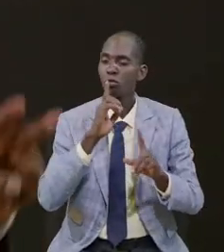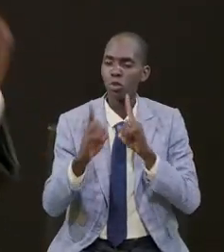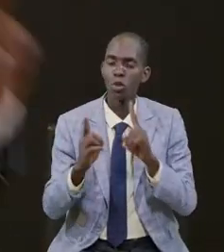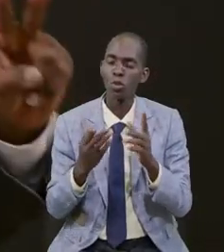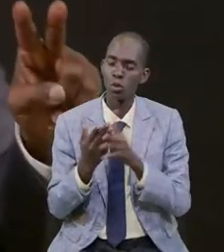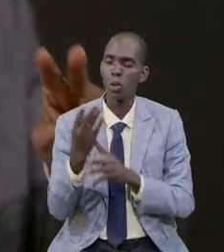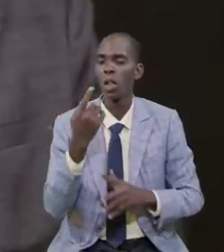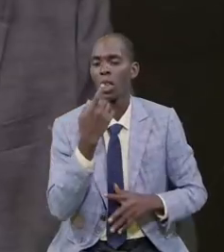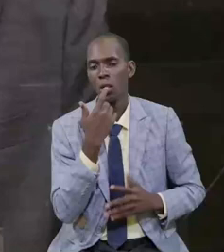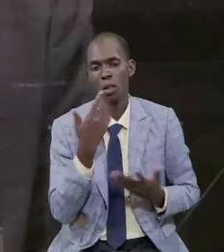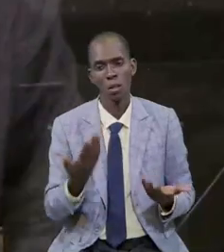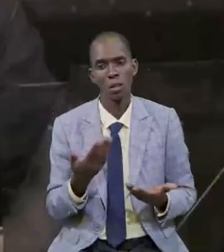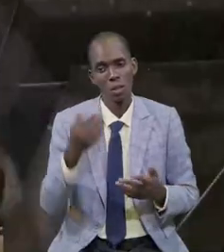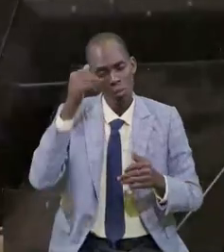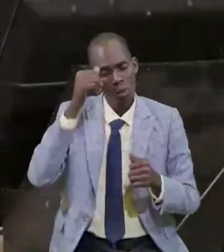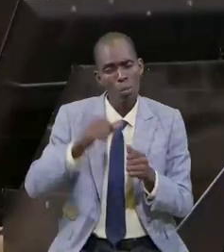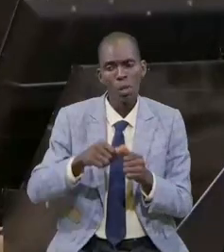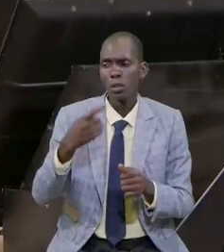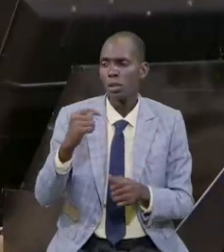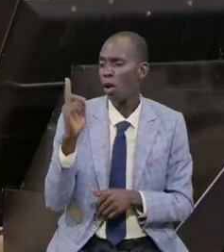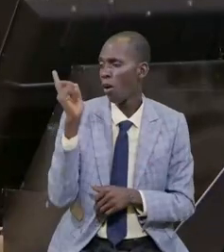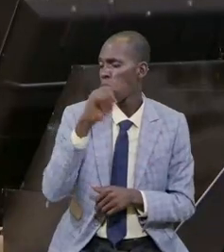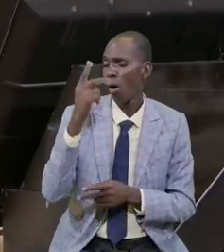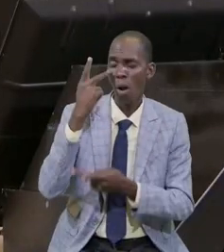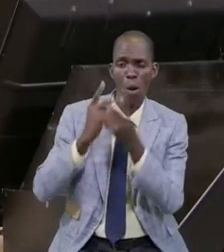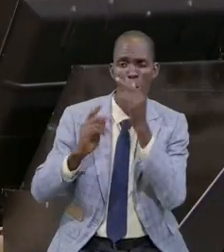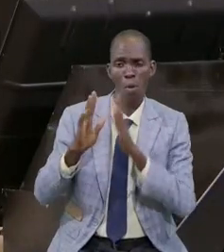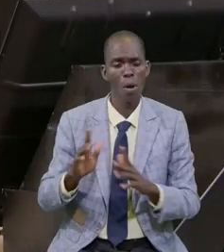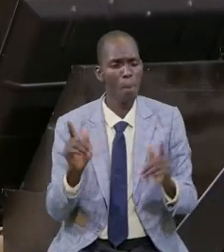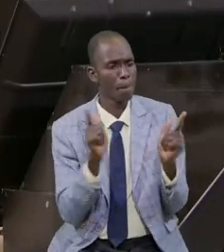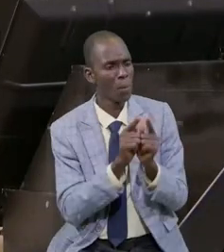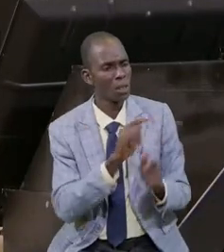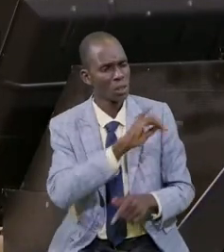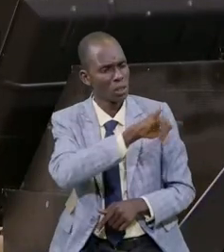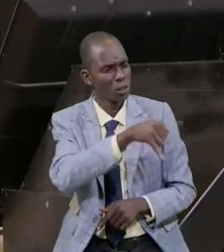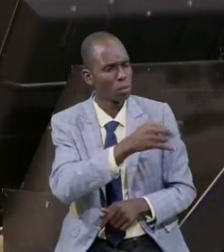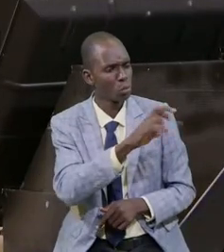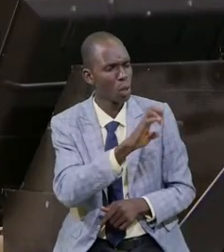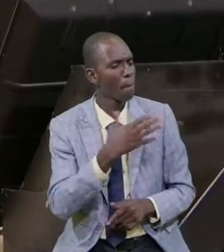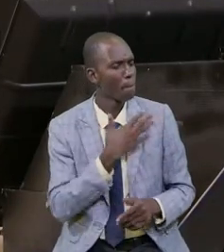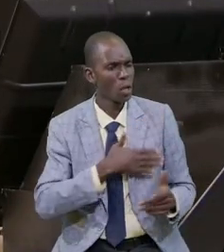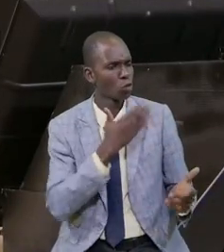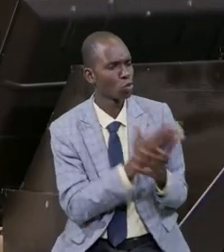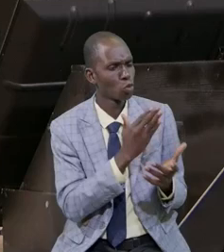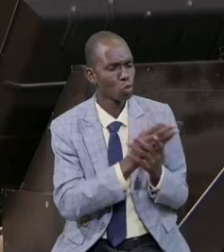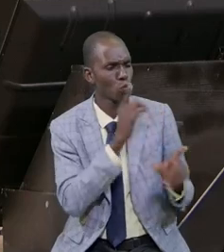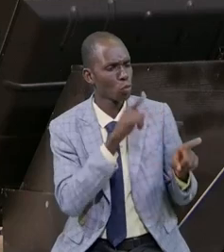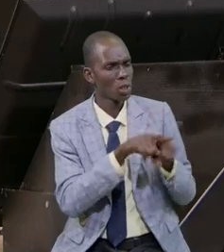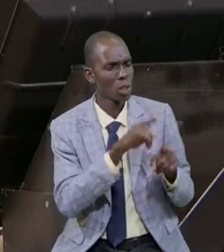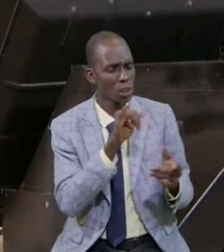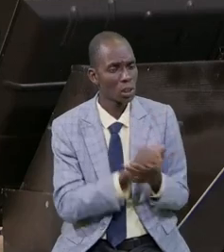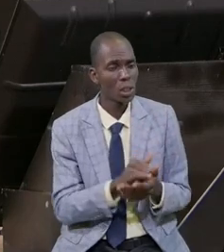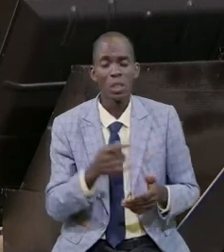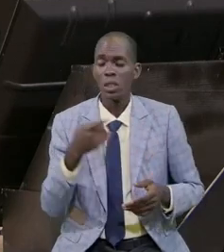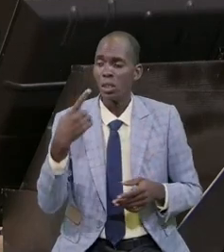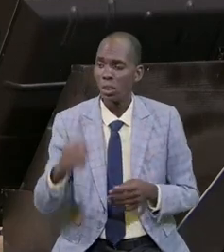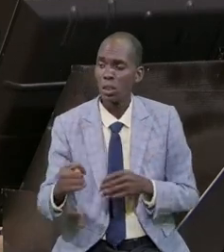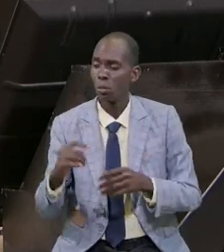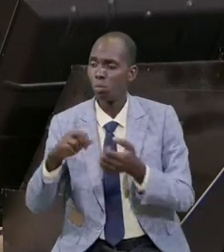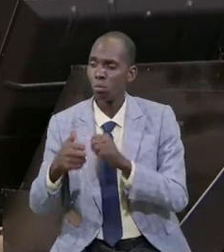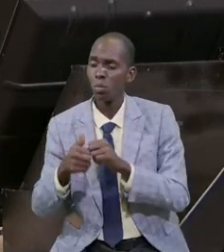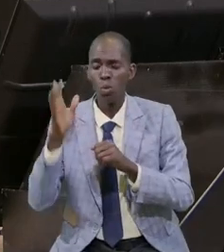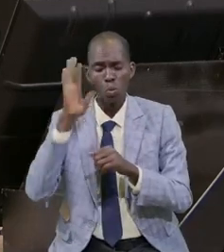captivité va durer seulement 2 ans. Il a séduit le peuple. Comment il a séduit les gens? C'est pas la langue. La